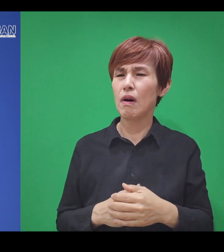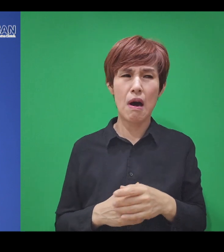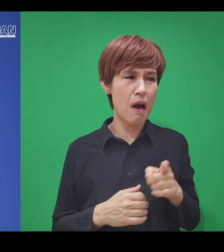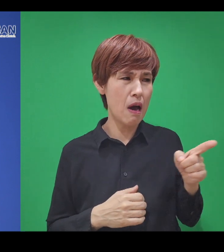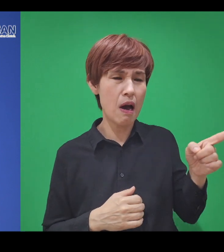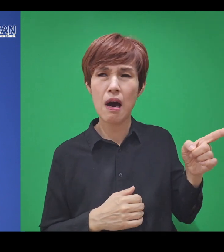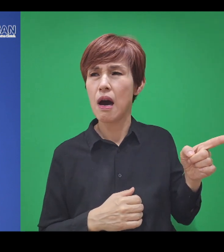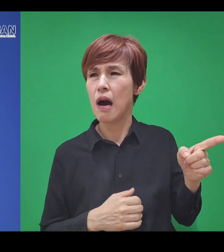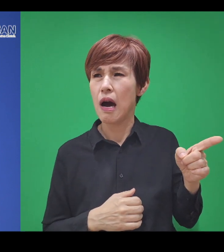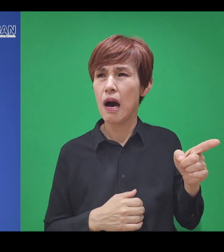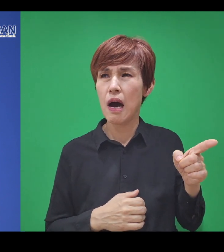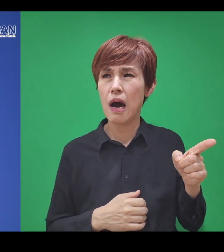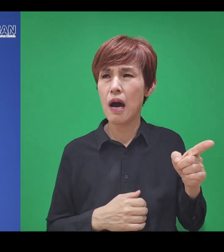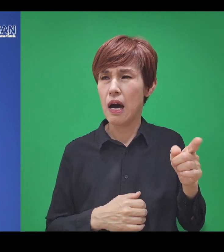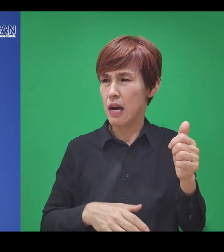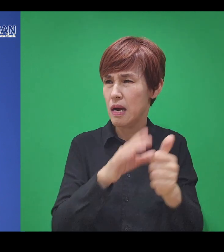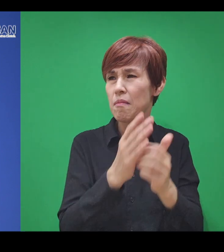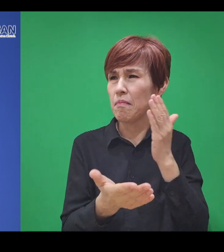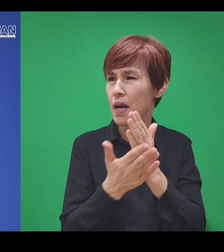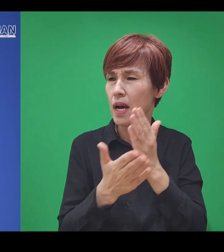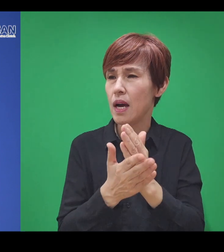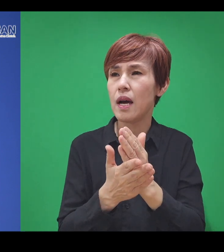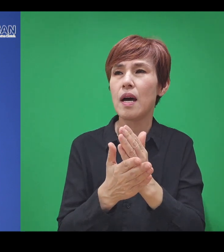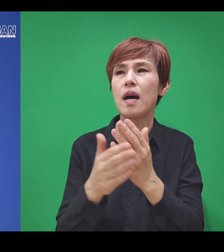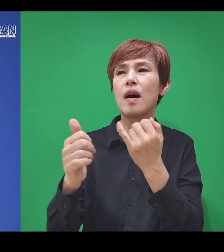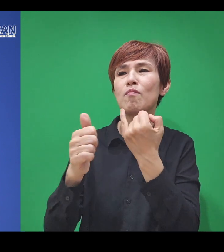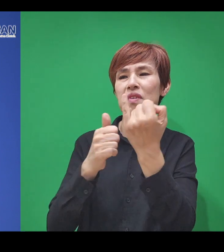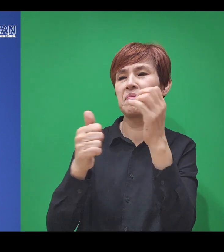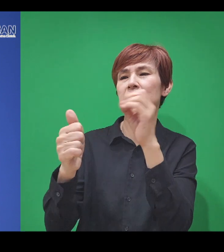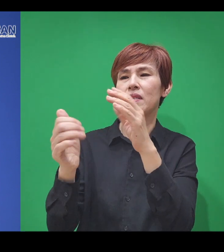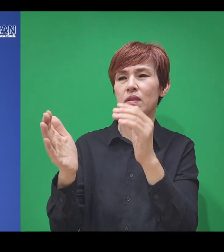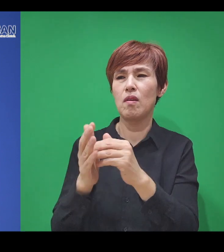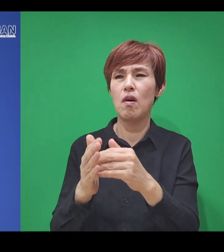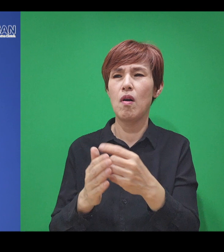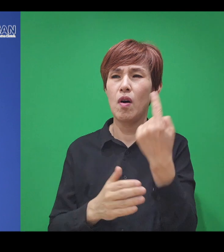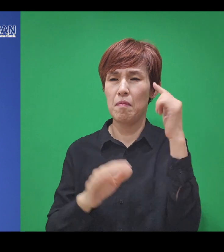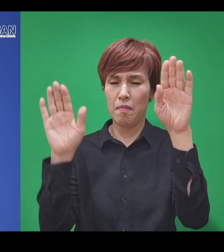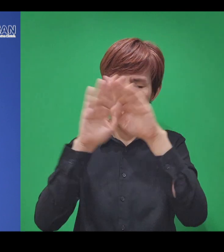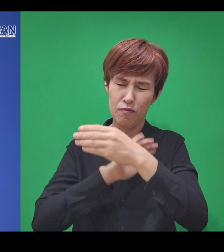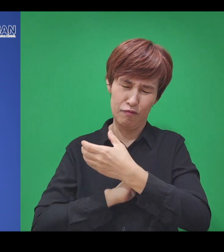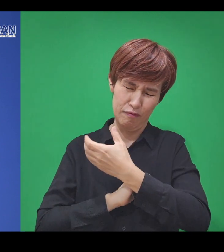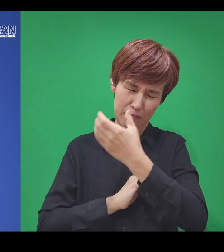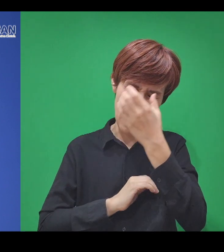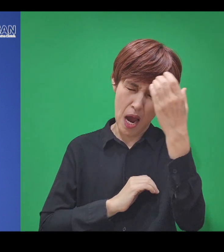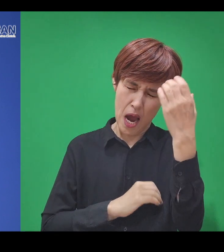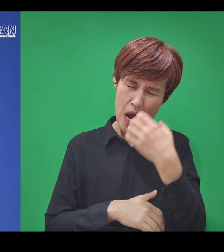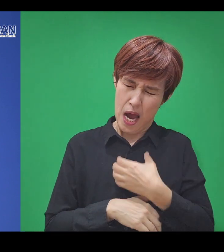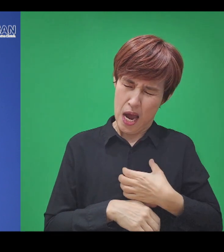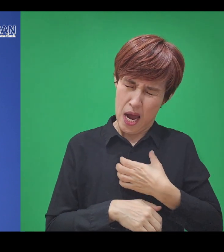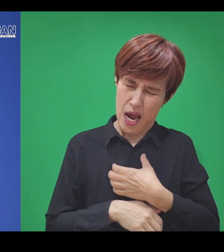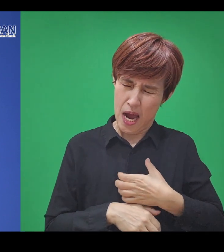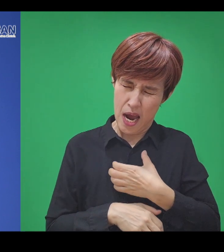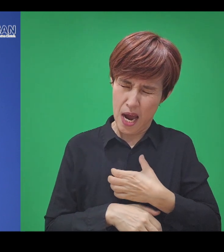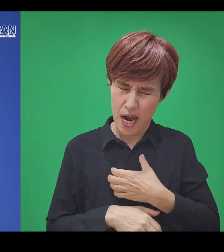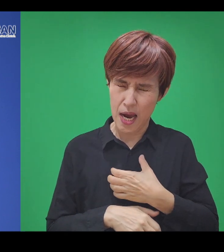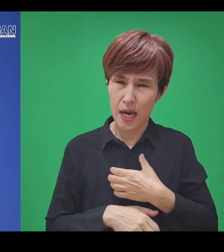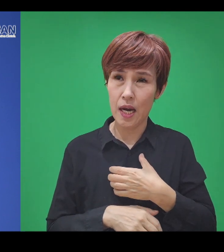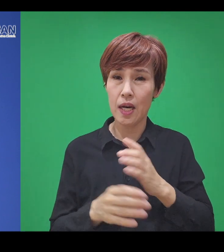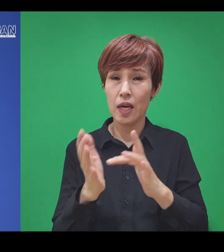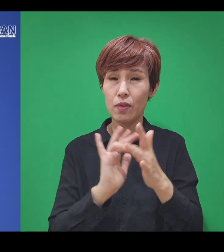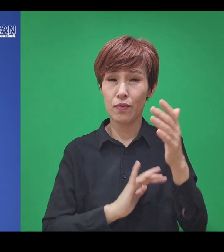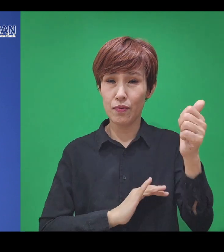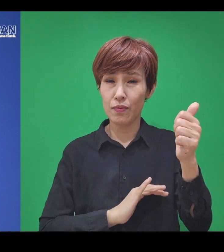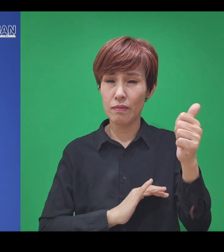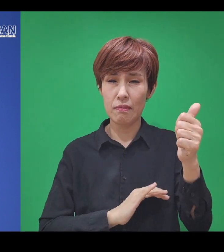대해 어떤 일도 행하지 마십시오. 내가 밤새 악몽을 꾸느라고 너무 고생했으니 이 예수에